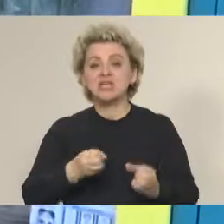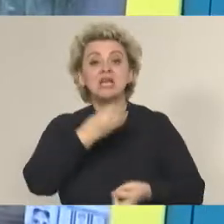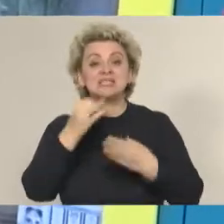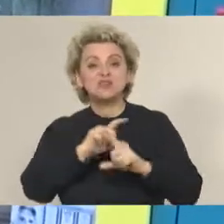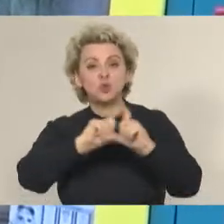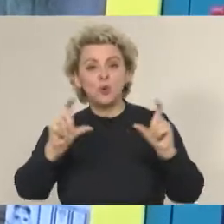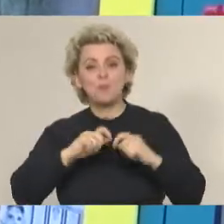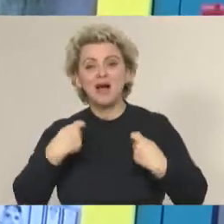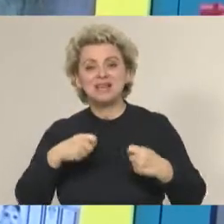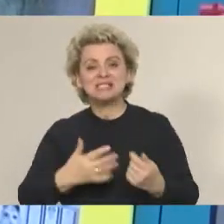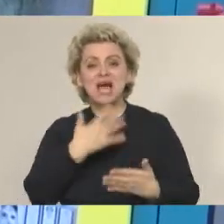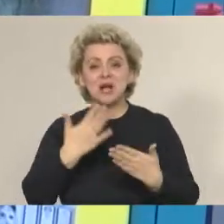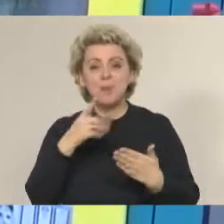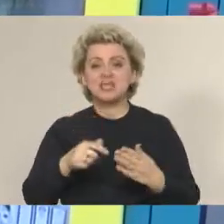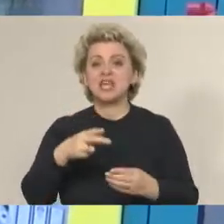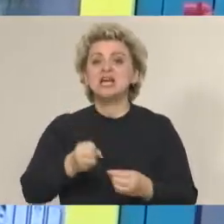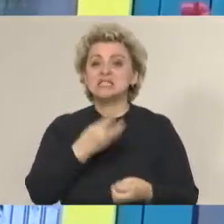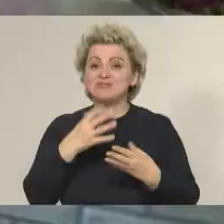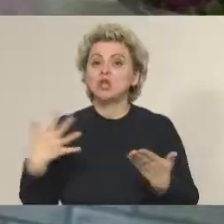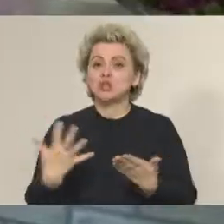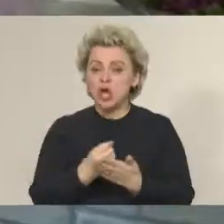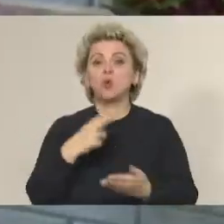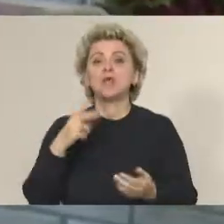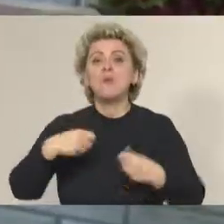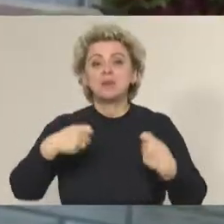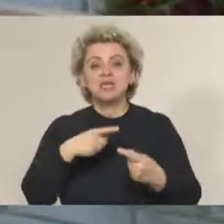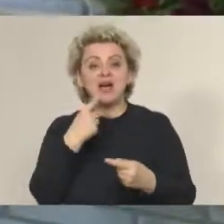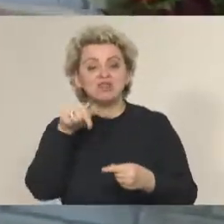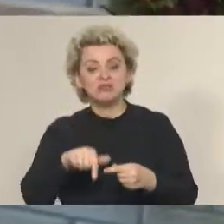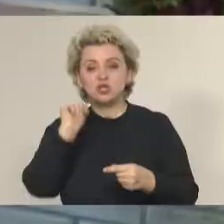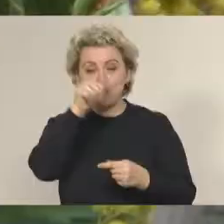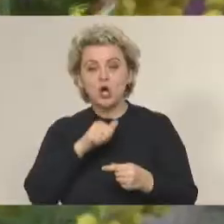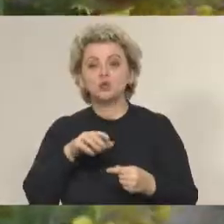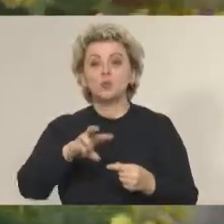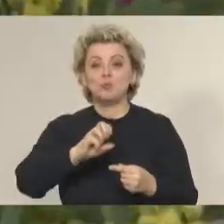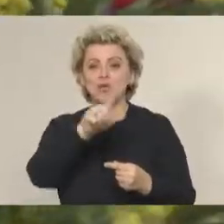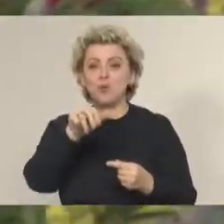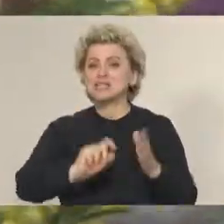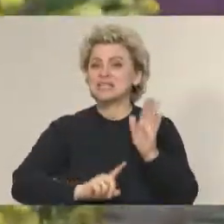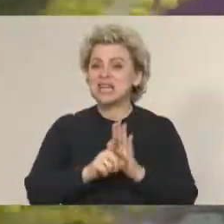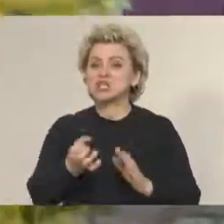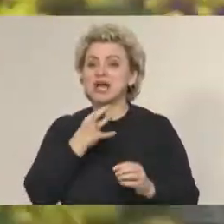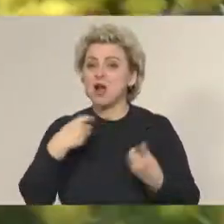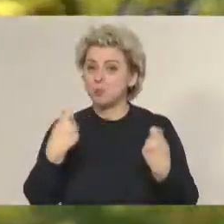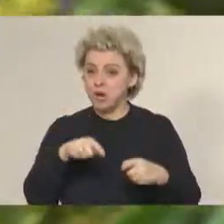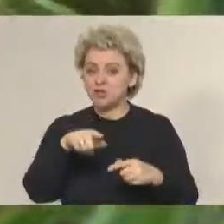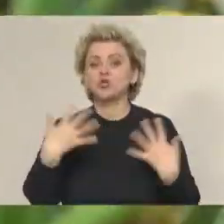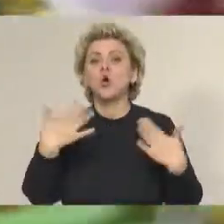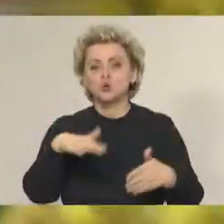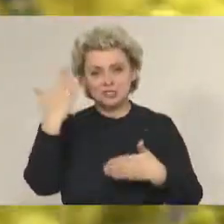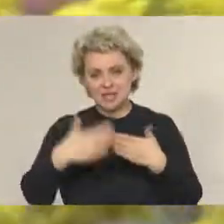цветочных лавках ароматные веточки находим, но продавцы подтверждают, в этом году сезон мимозы стартовал слишком рано и